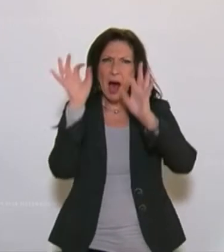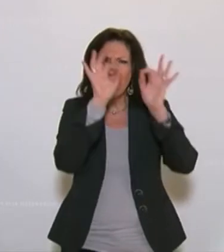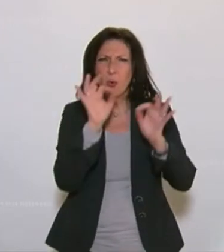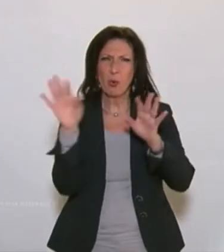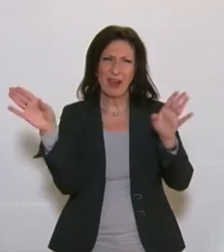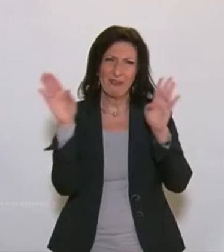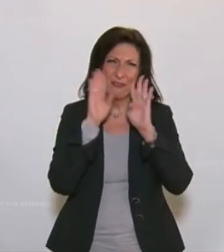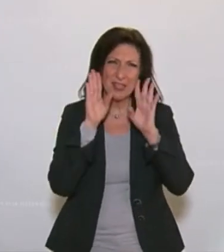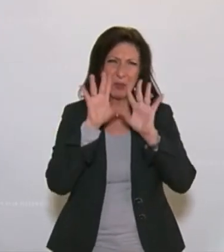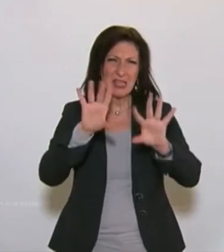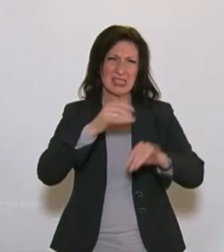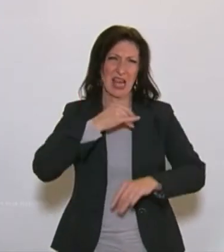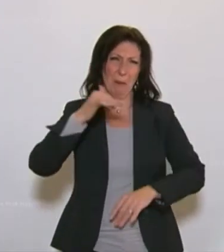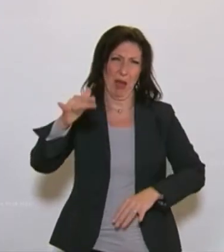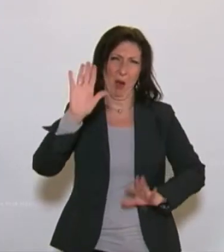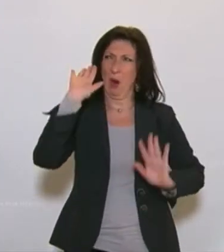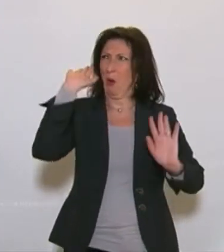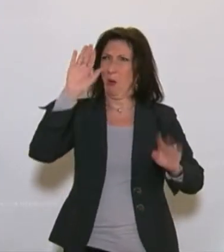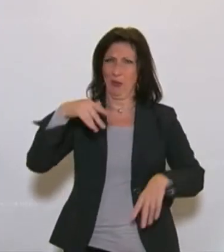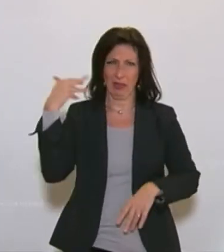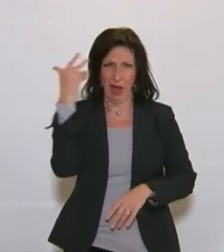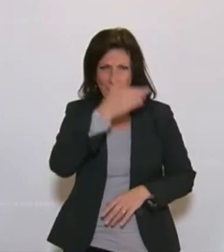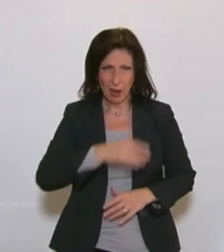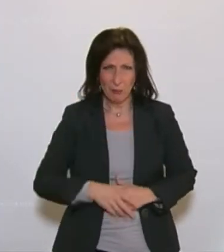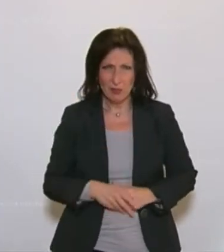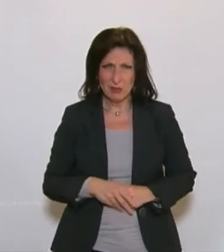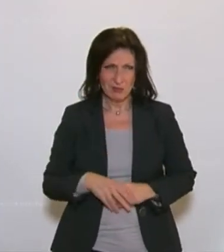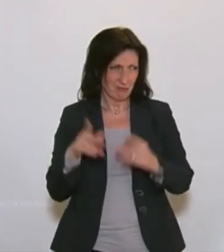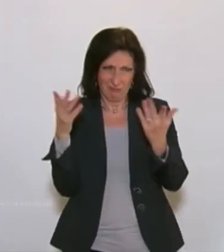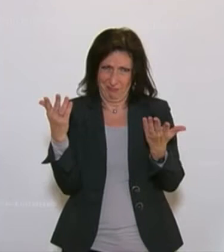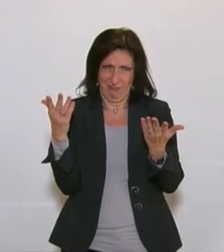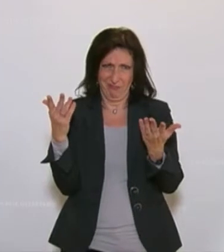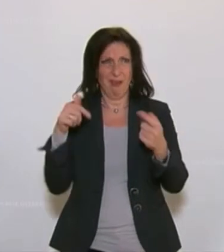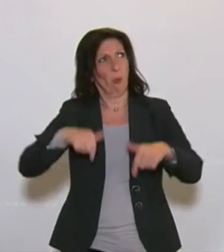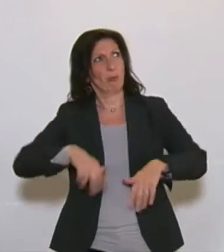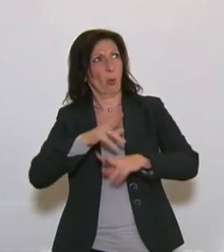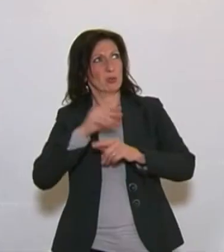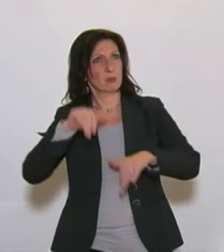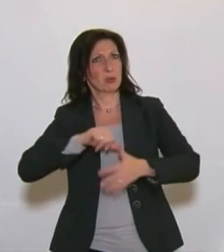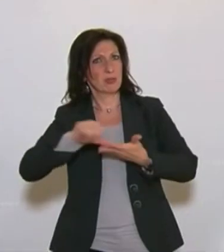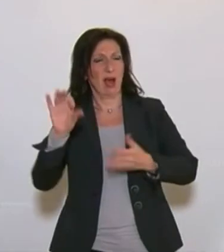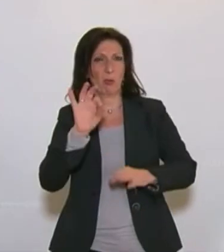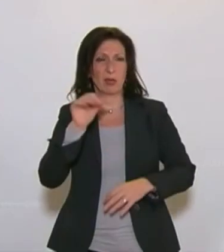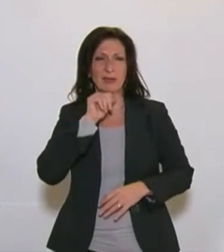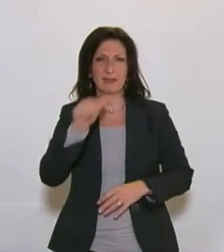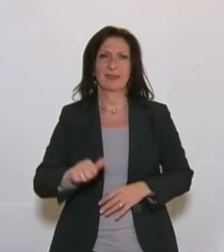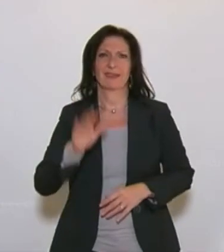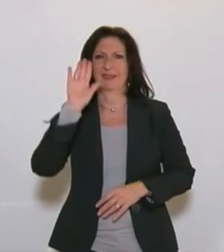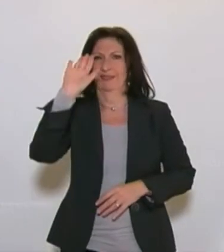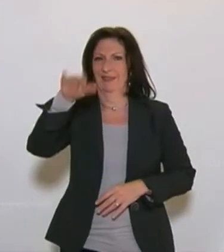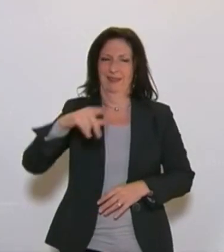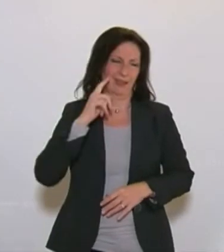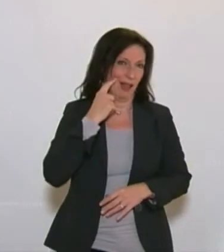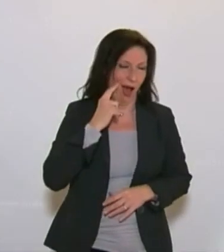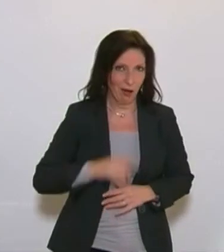sind 10 Millionen, die Sie in Österreich zu zahlen haben oder auch nicht zu zahlen haben, auch dieses System ist absurd, sind die Portokasse.